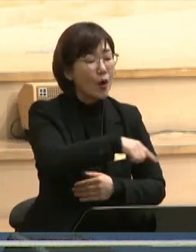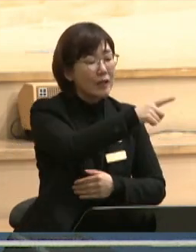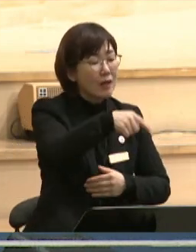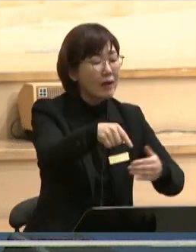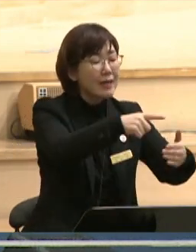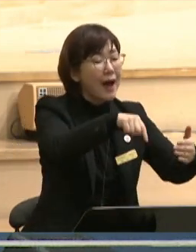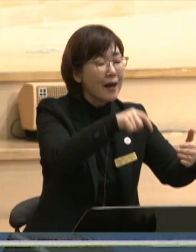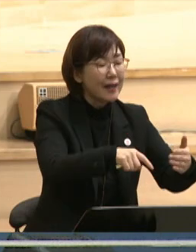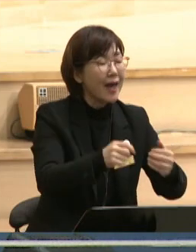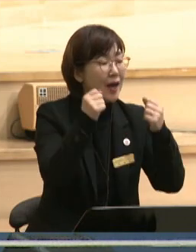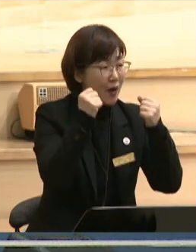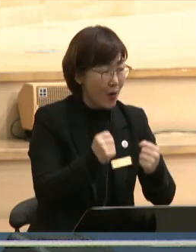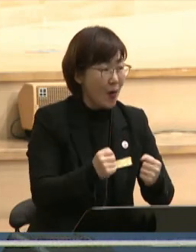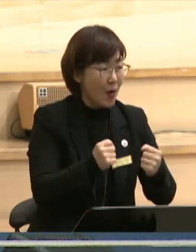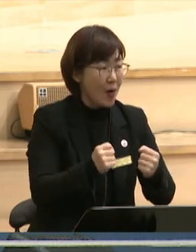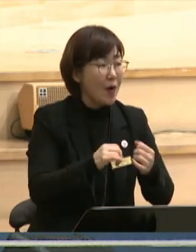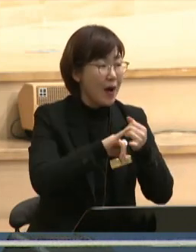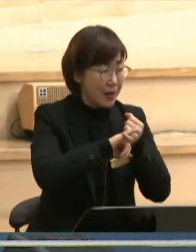거하리라